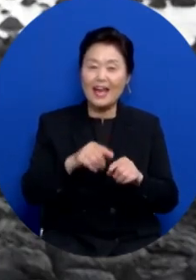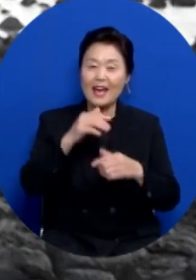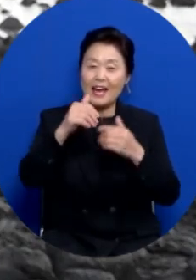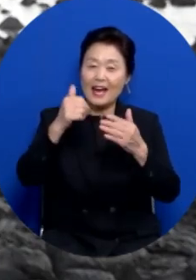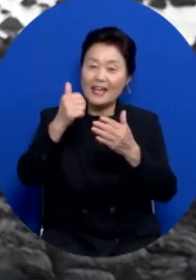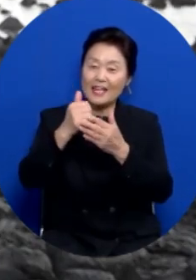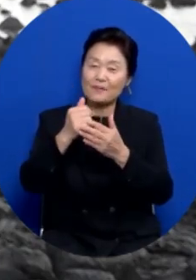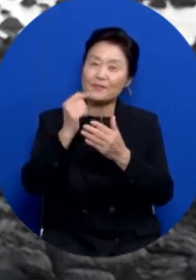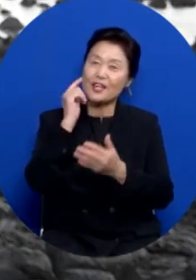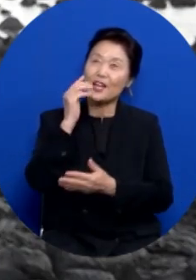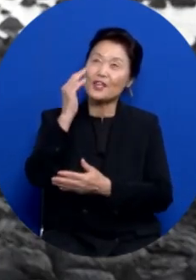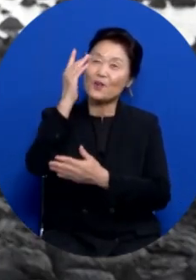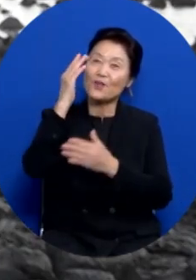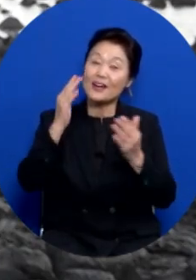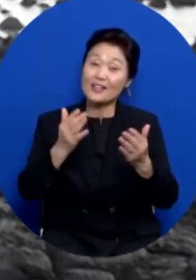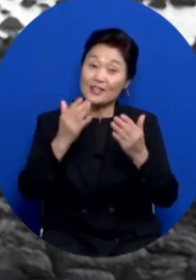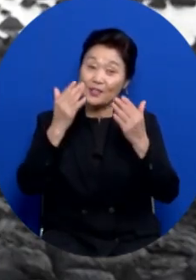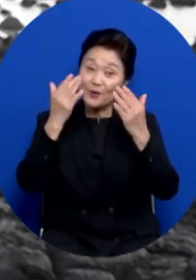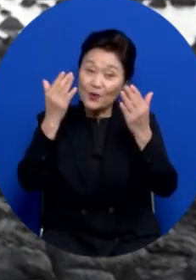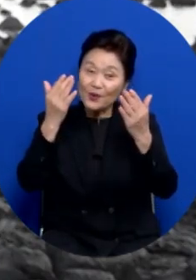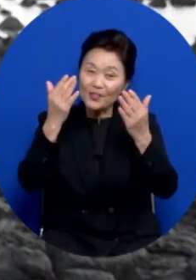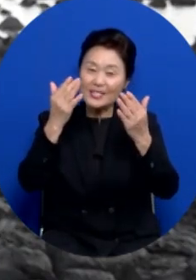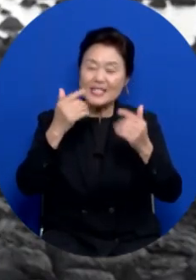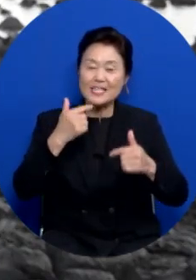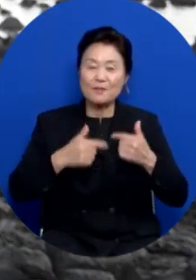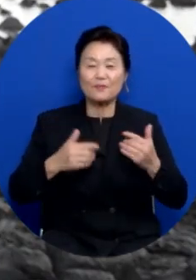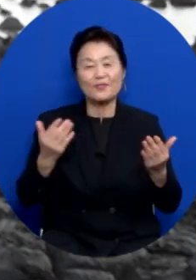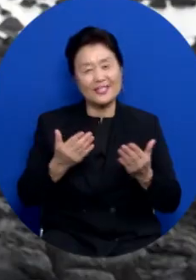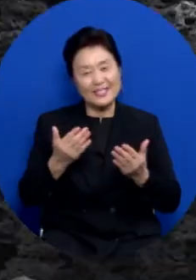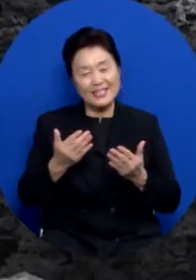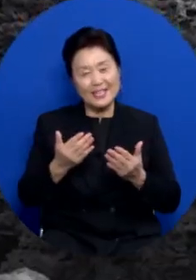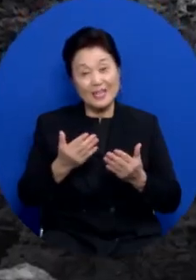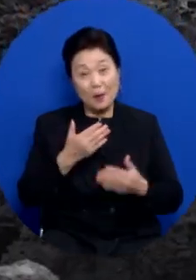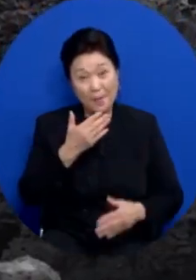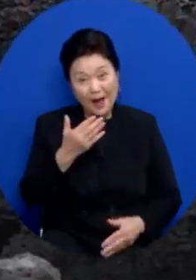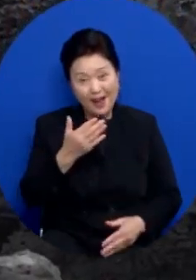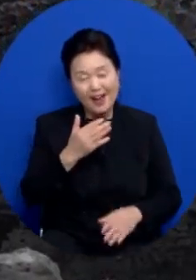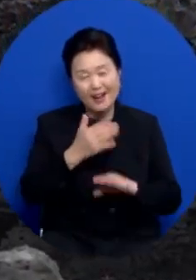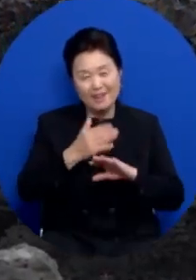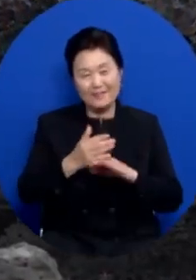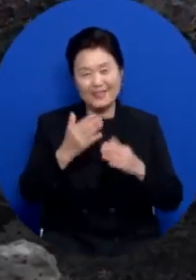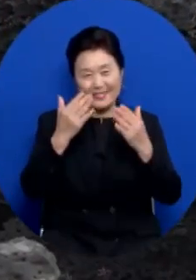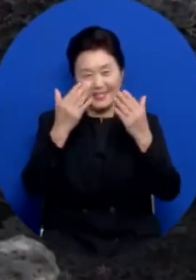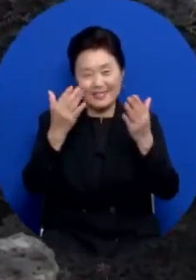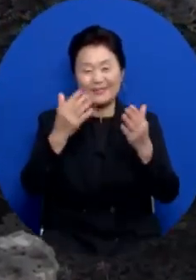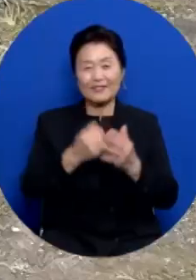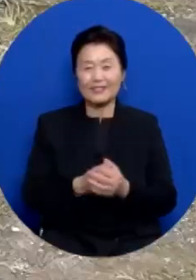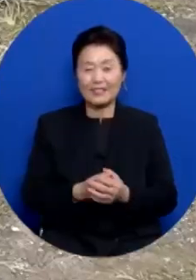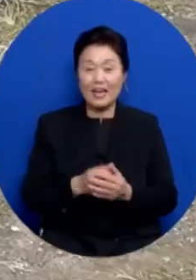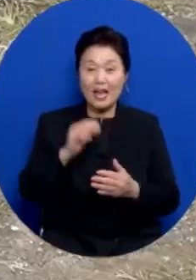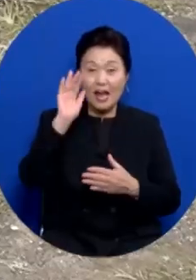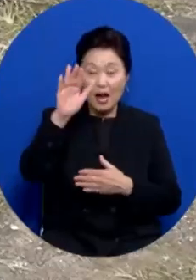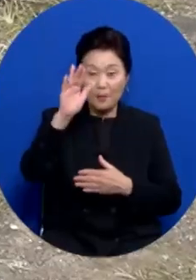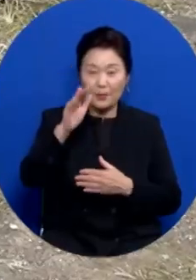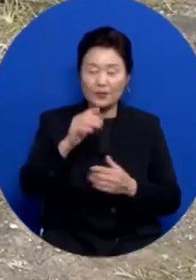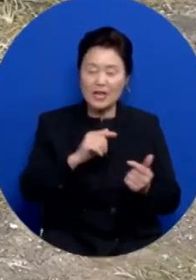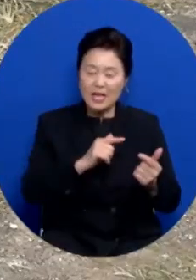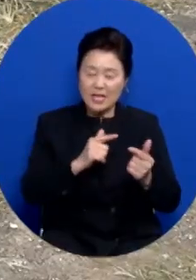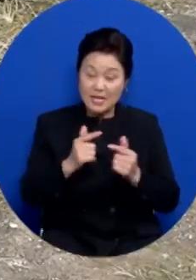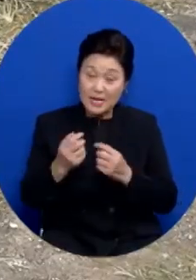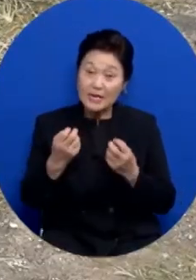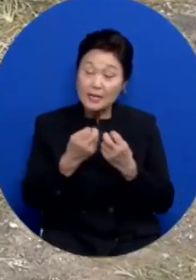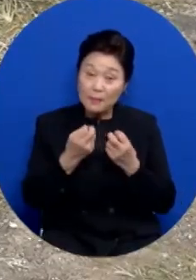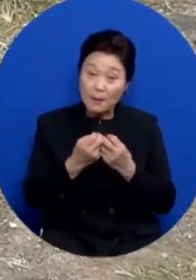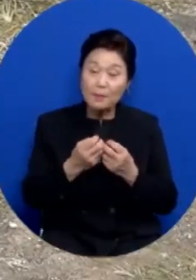하나님께 그 영광을 돌려드리는 기쁜 일을 하게 돼서 너무 감사합니다. CTS 제주방송은 앞으로도 다양한 방법으로